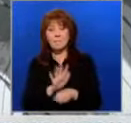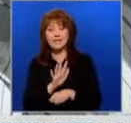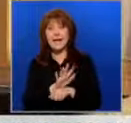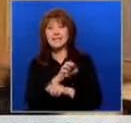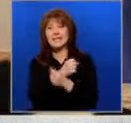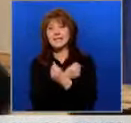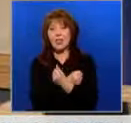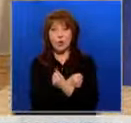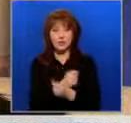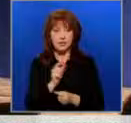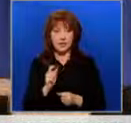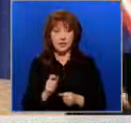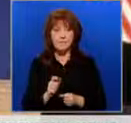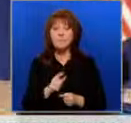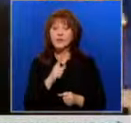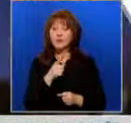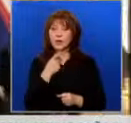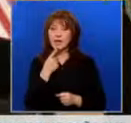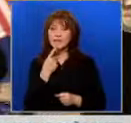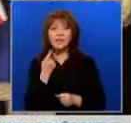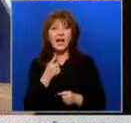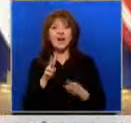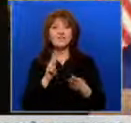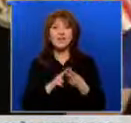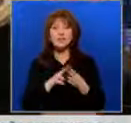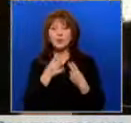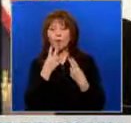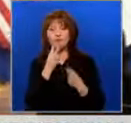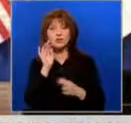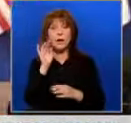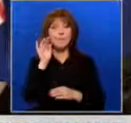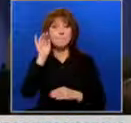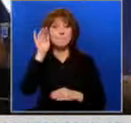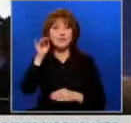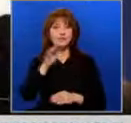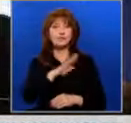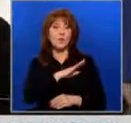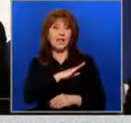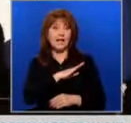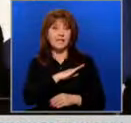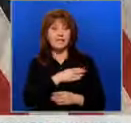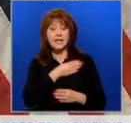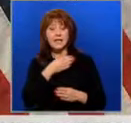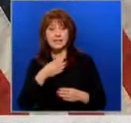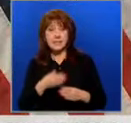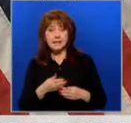заложника. Антони Блинкън разкри и как Вашингтон вижда бъдещето на Газа след края на израелската